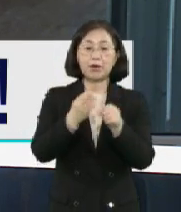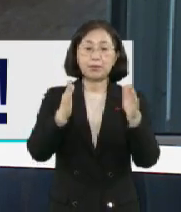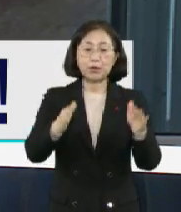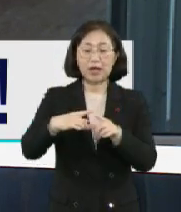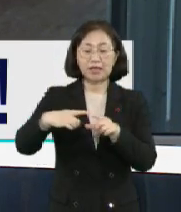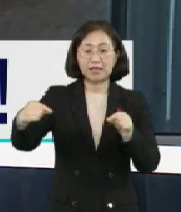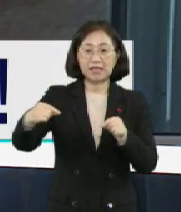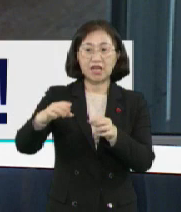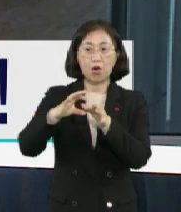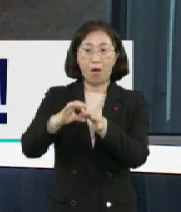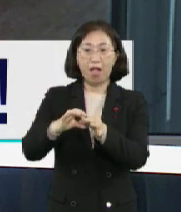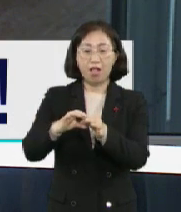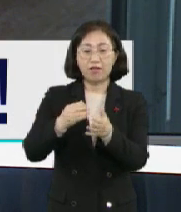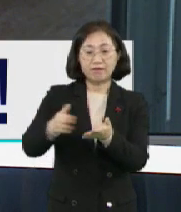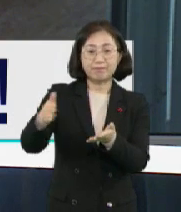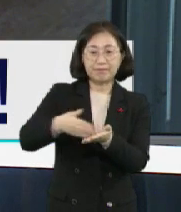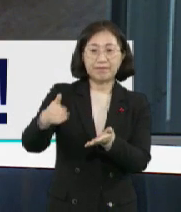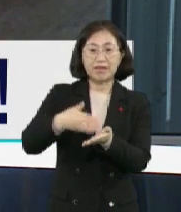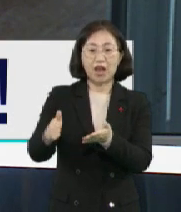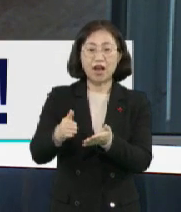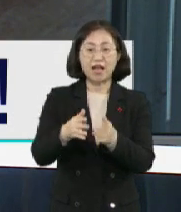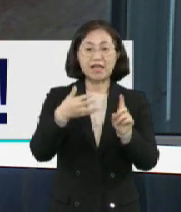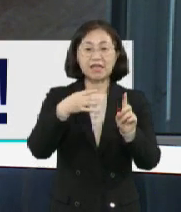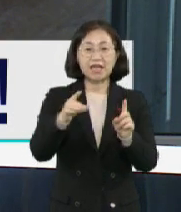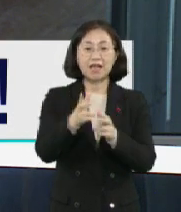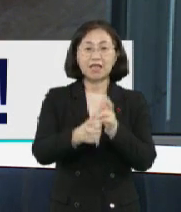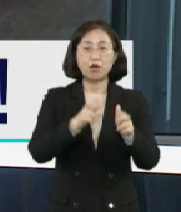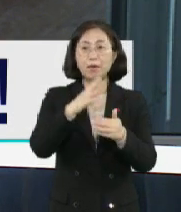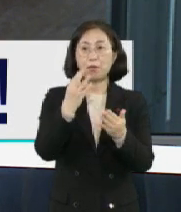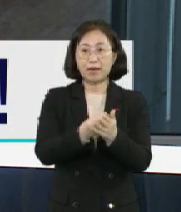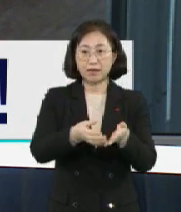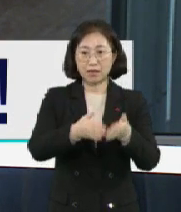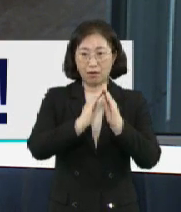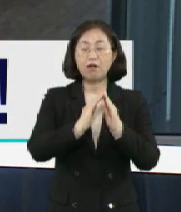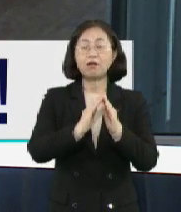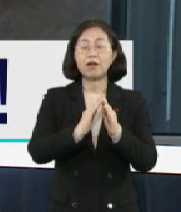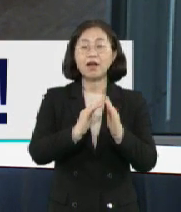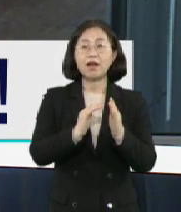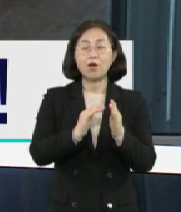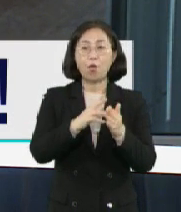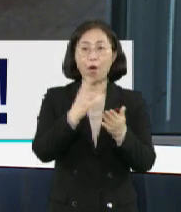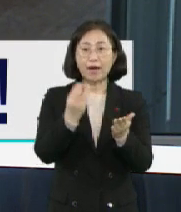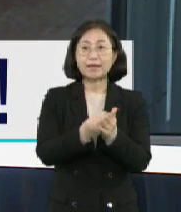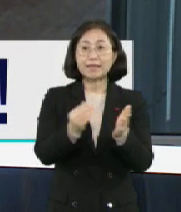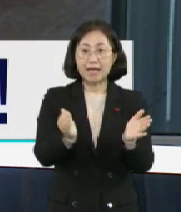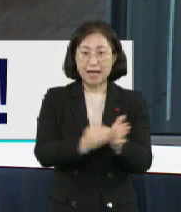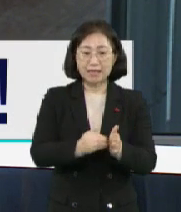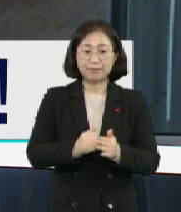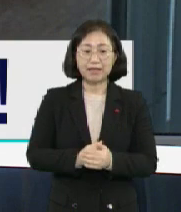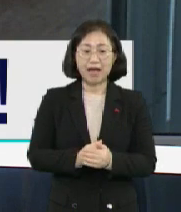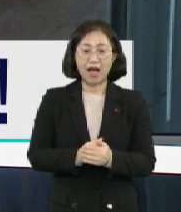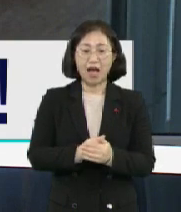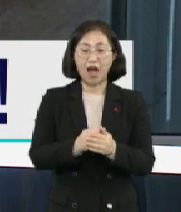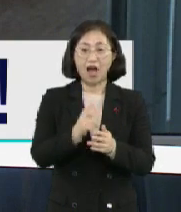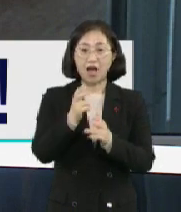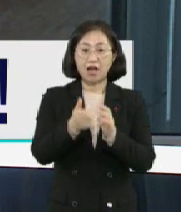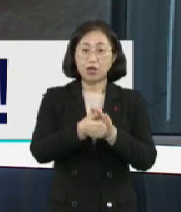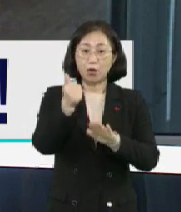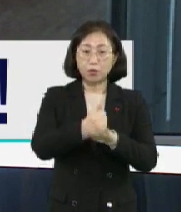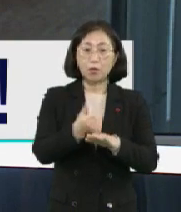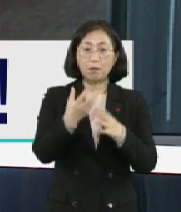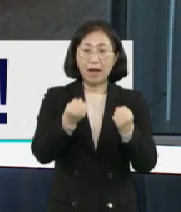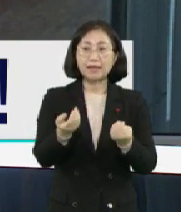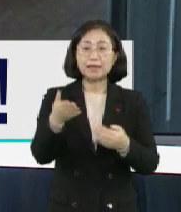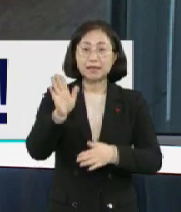친일 청산 작업이 1차로 완료됐습니다. 성과도 많았지만 친일파가 만든 교과를 동문들의 반대로